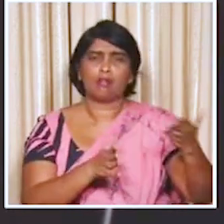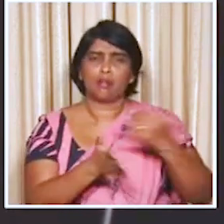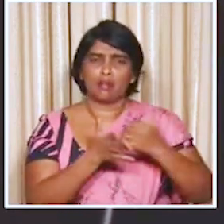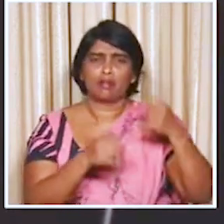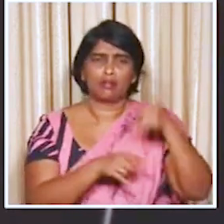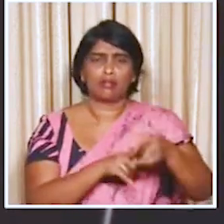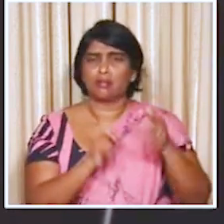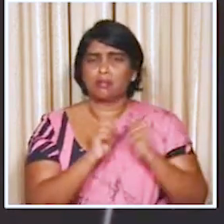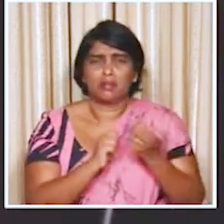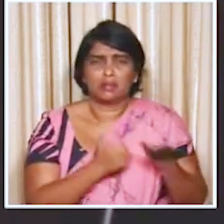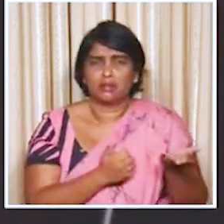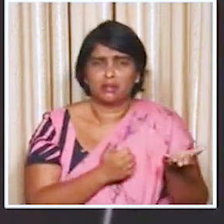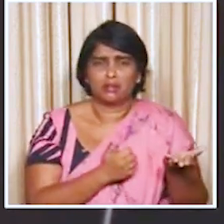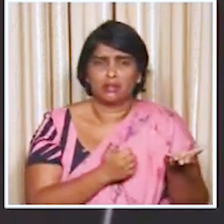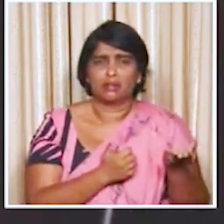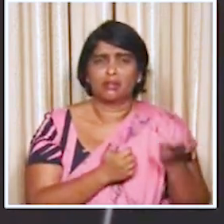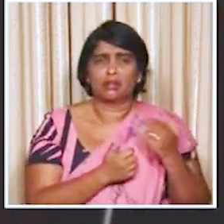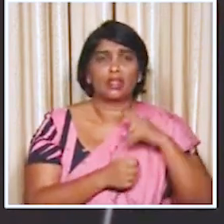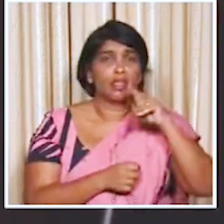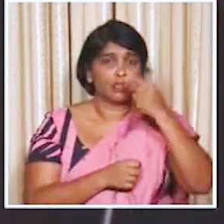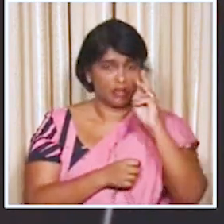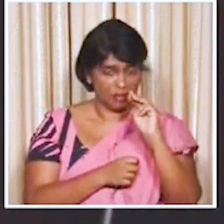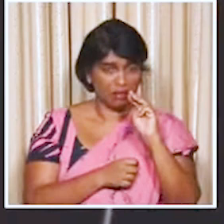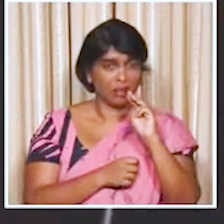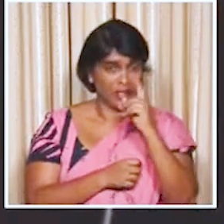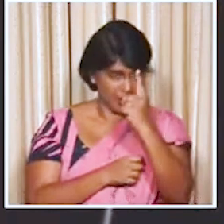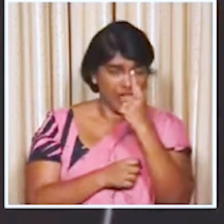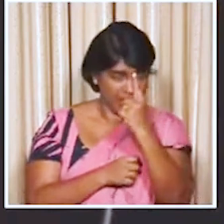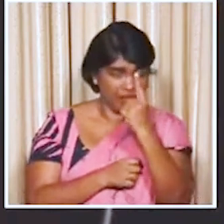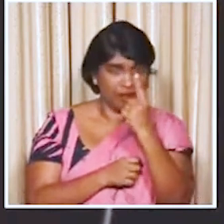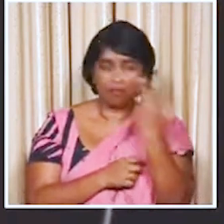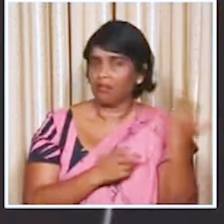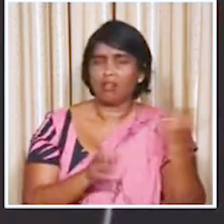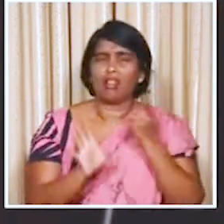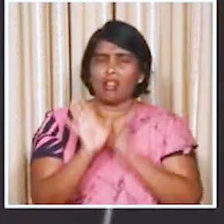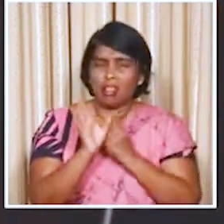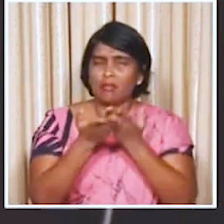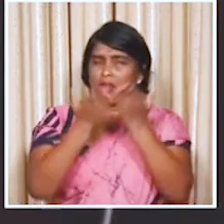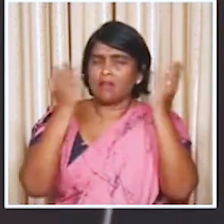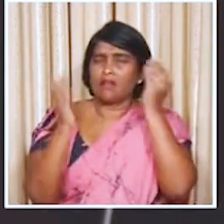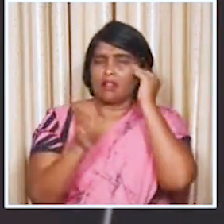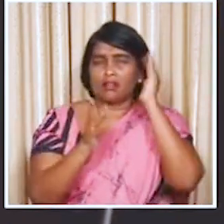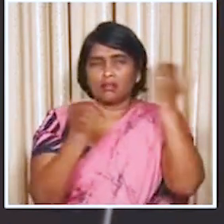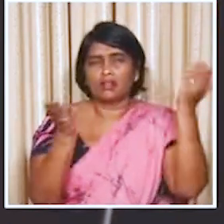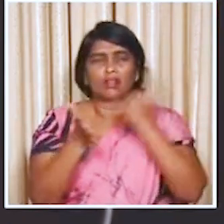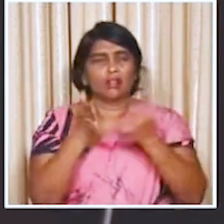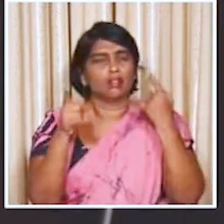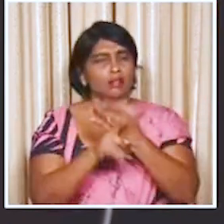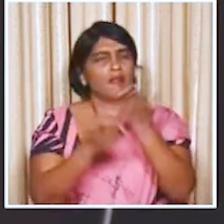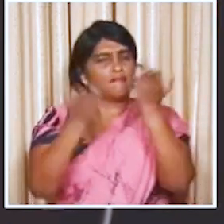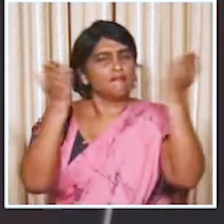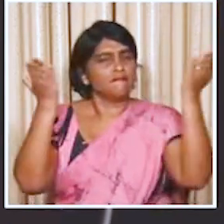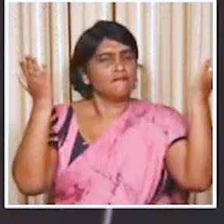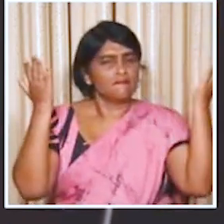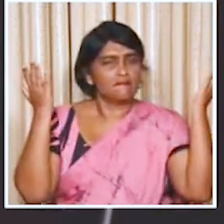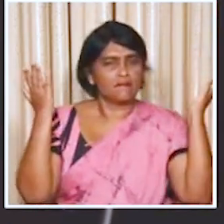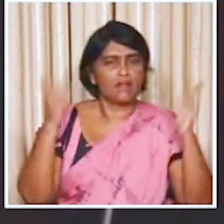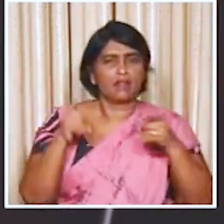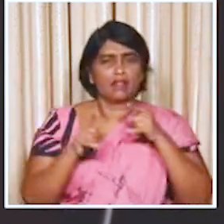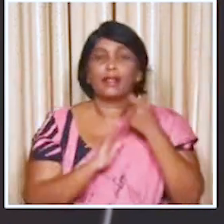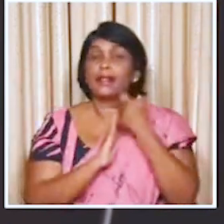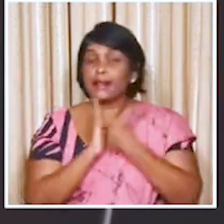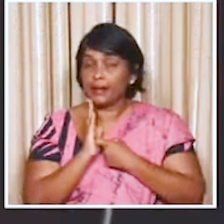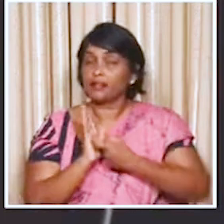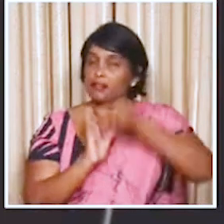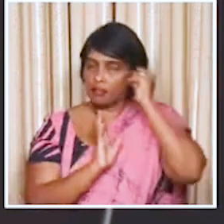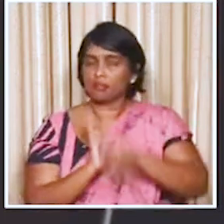dari itu vela tiennya dewa lolot, me ekasidhi abd, me ekhab hamba dam koher deriya koher lingke kapayojen itu lakpe nwa, me nitya